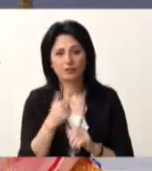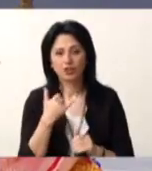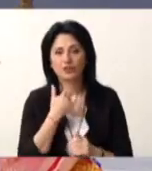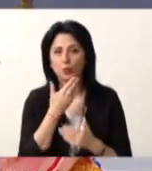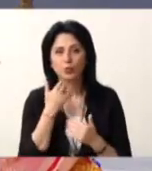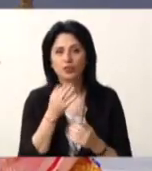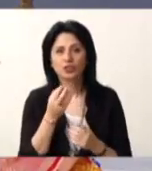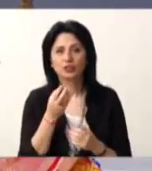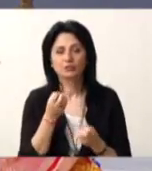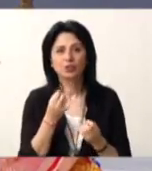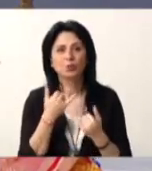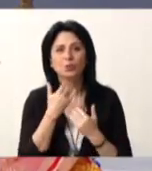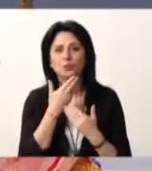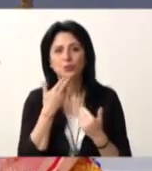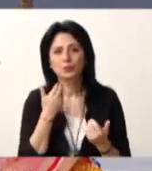არის ჯერ კიდევ ის